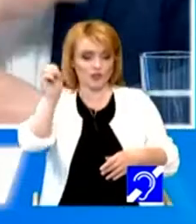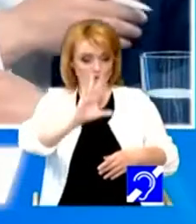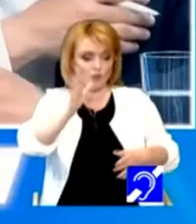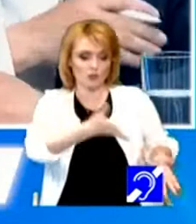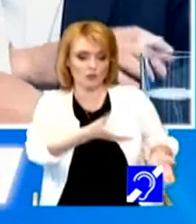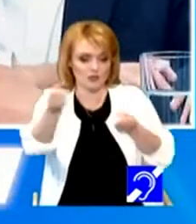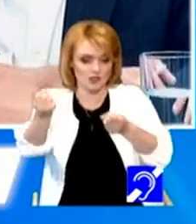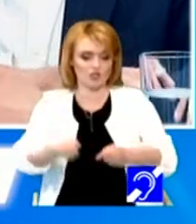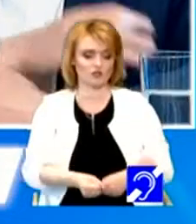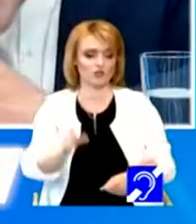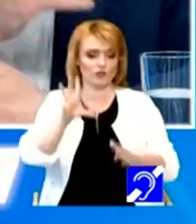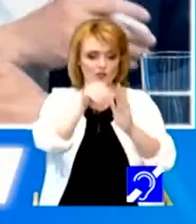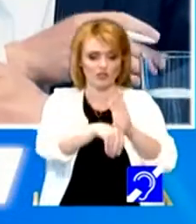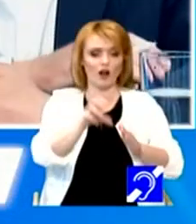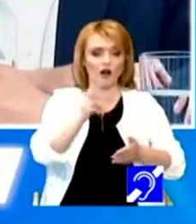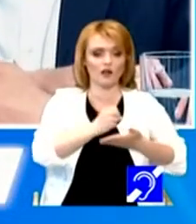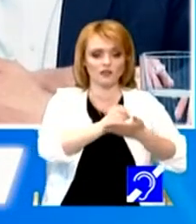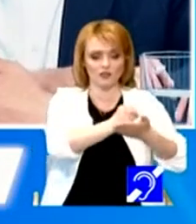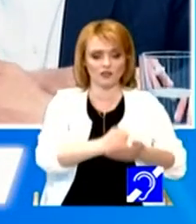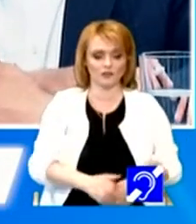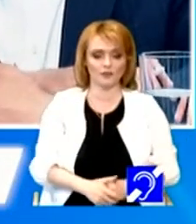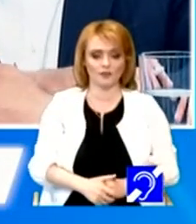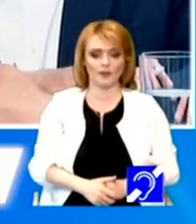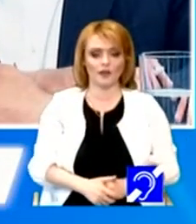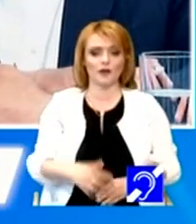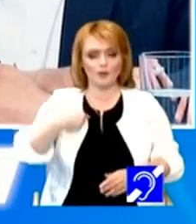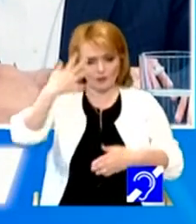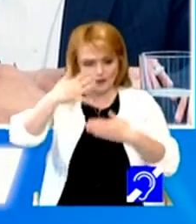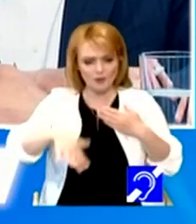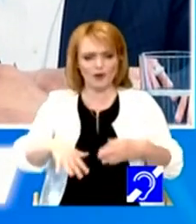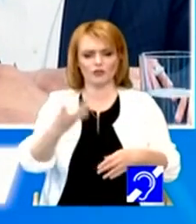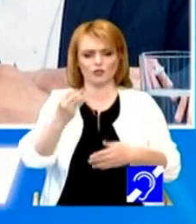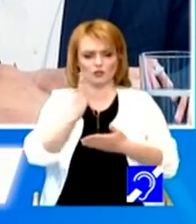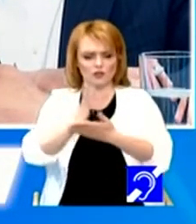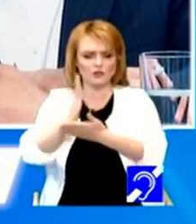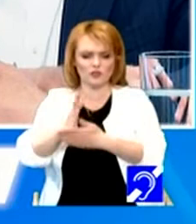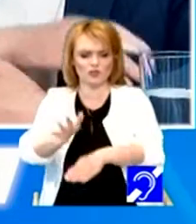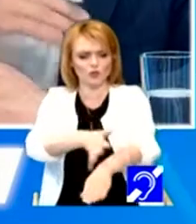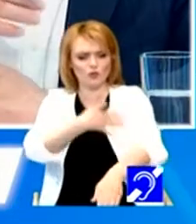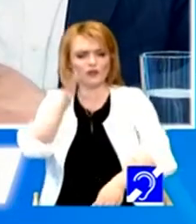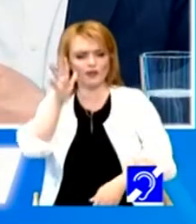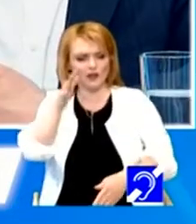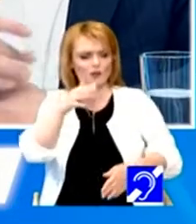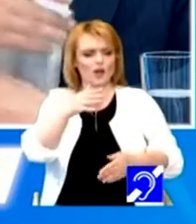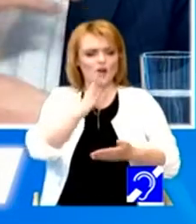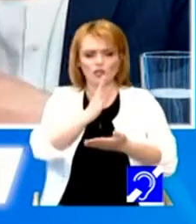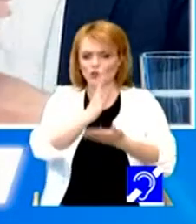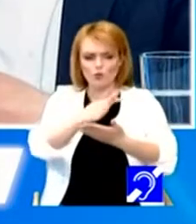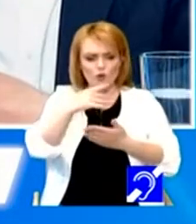scurtături, cum, da, să luăm pe de-a dreptul, nu. Noi înțelegem că trebuie să parcurgem toate acele